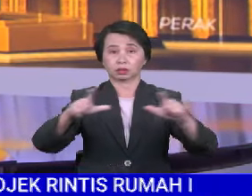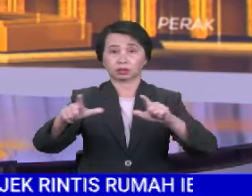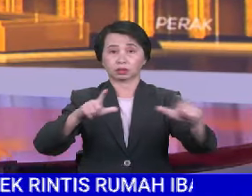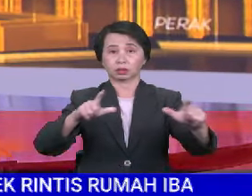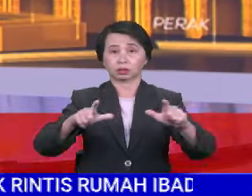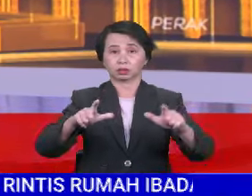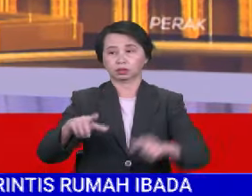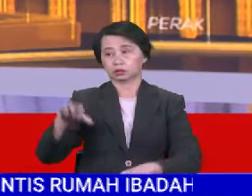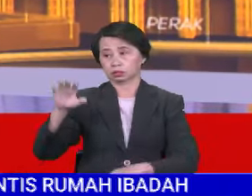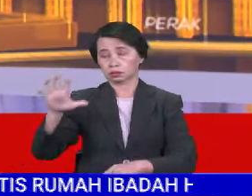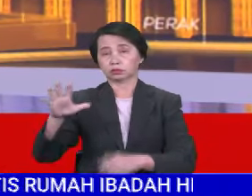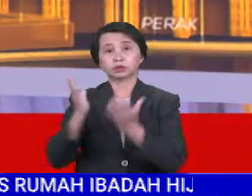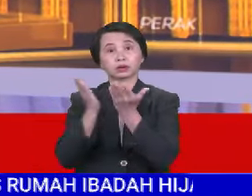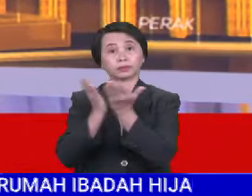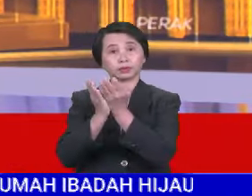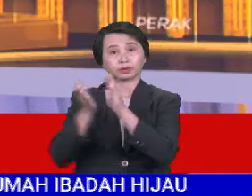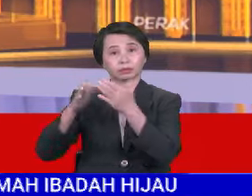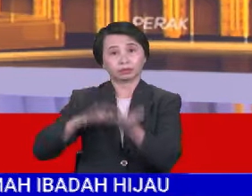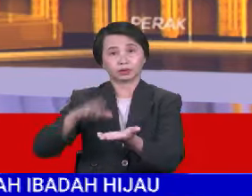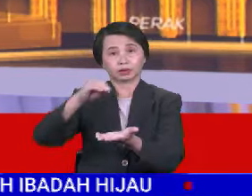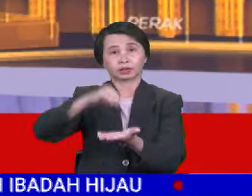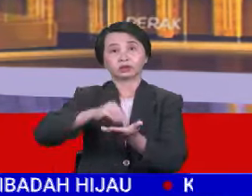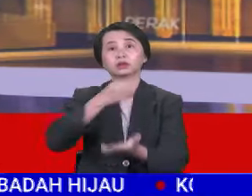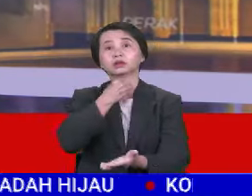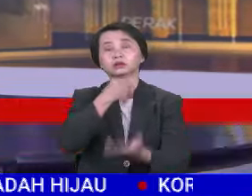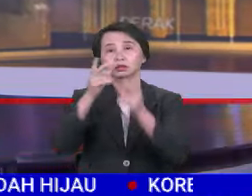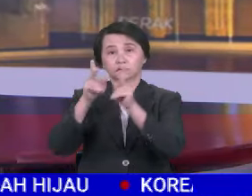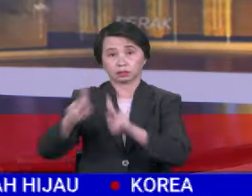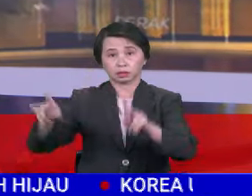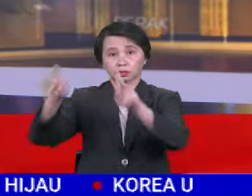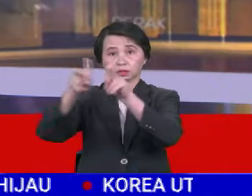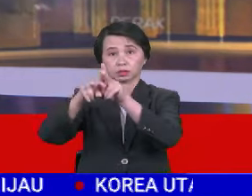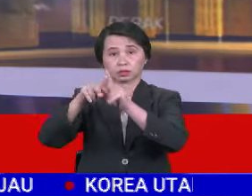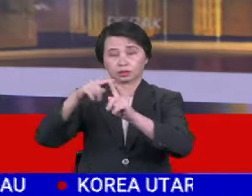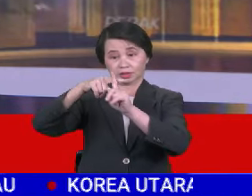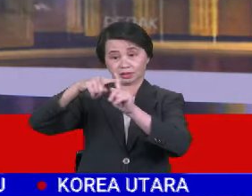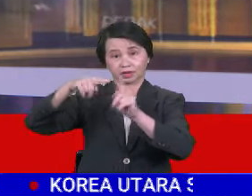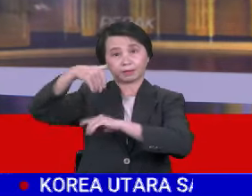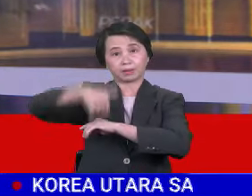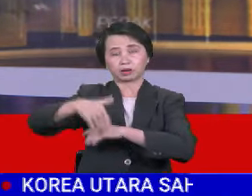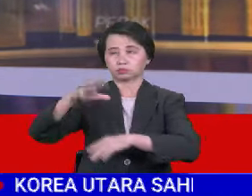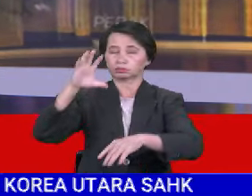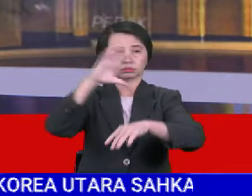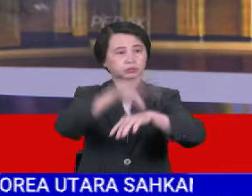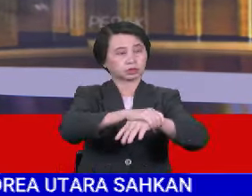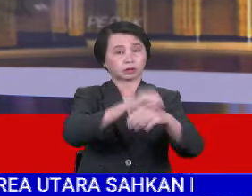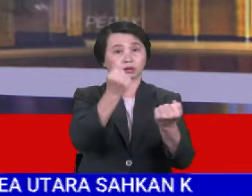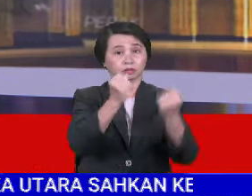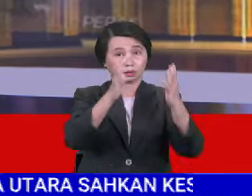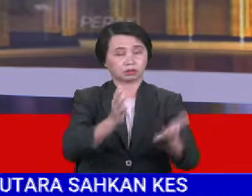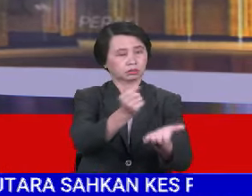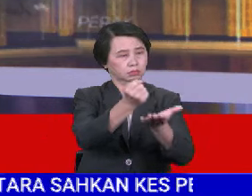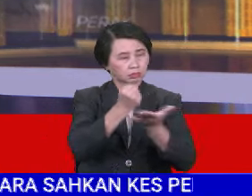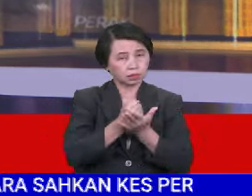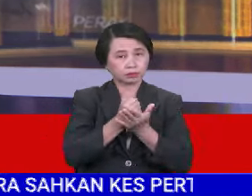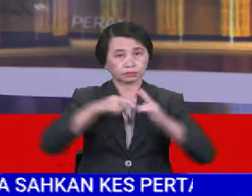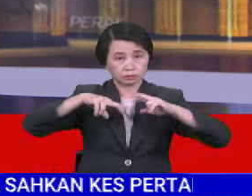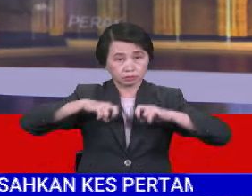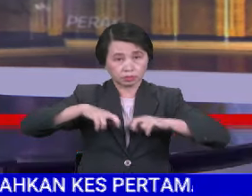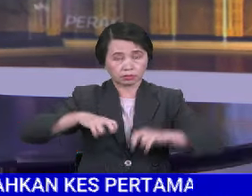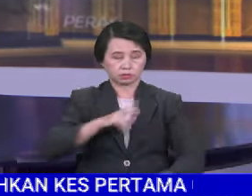Snowball canggih menuntut revisi dekat rowo menara di Kuala kangsar tengah malam tadi ditahan pihak polis pagi membantu siasatan